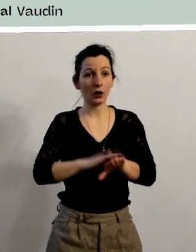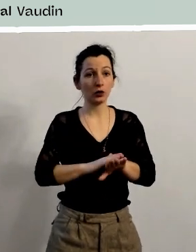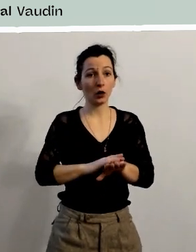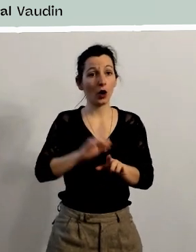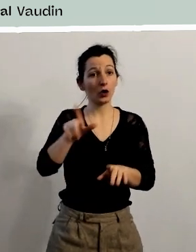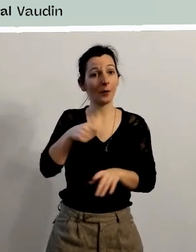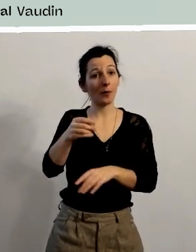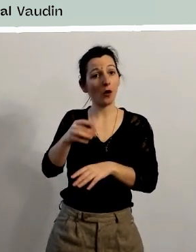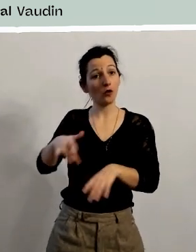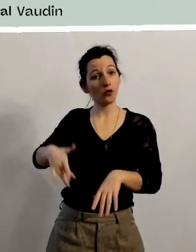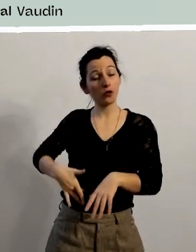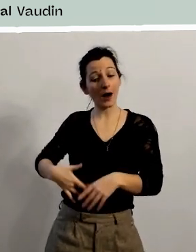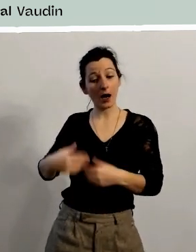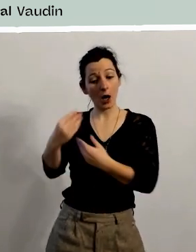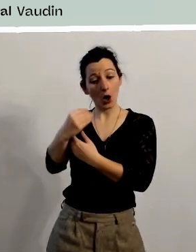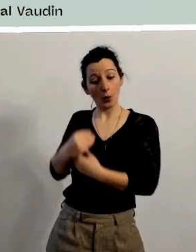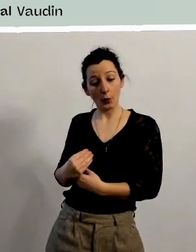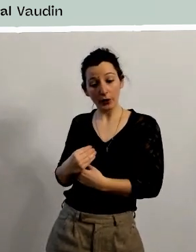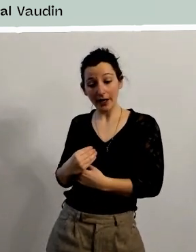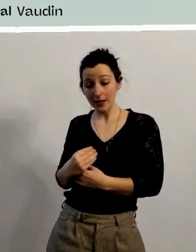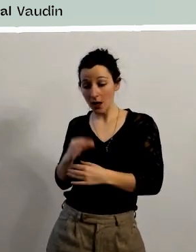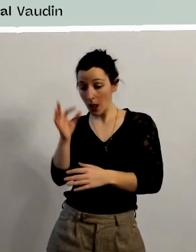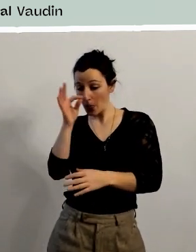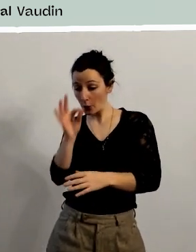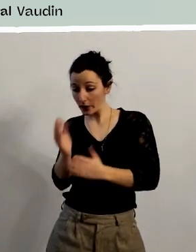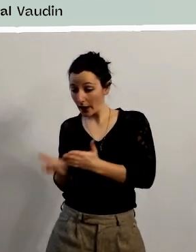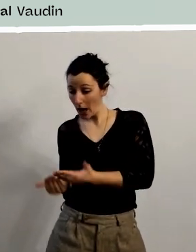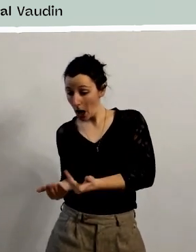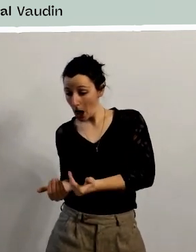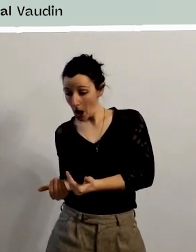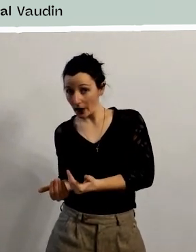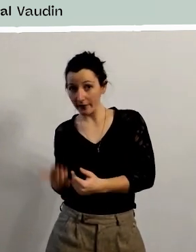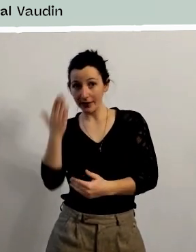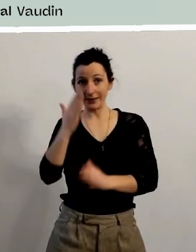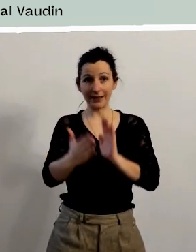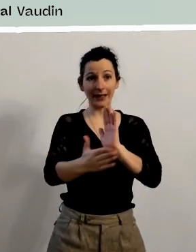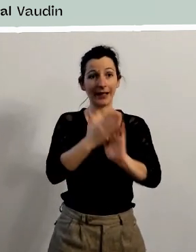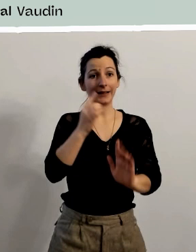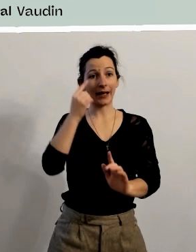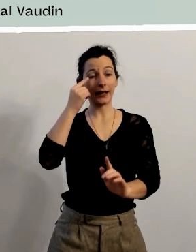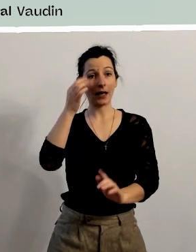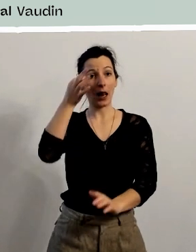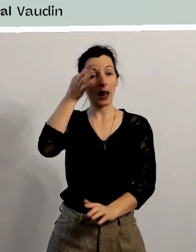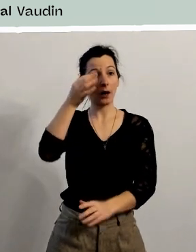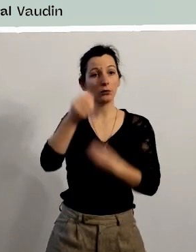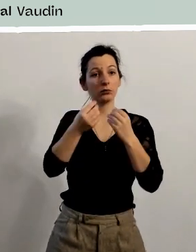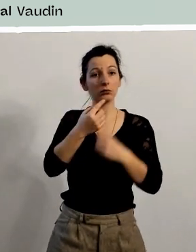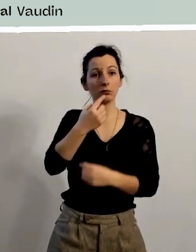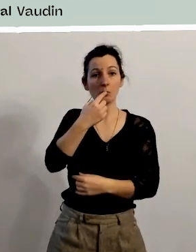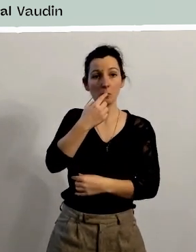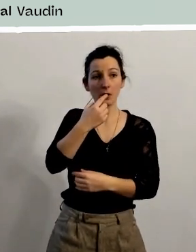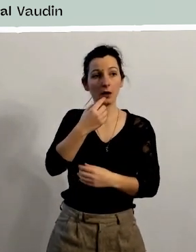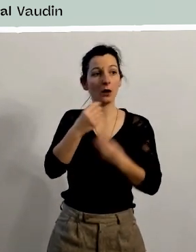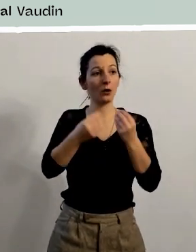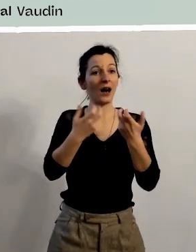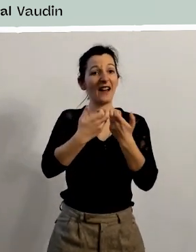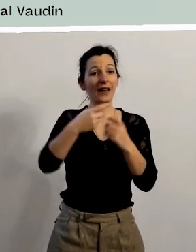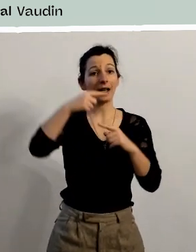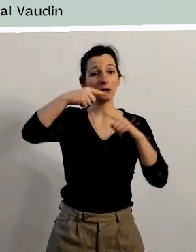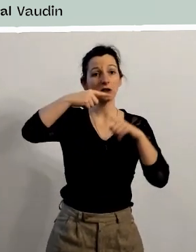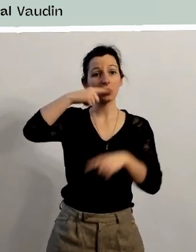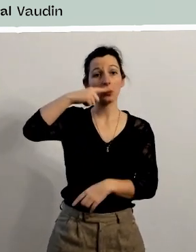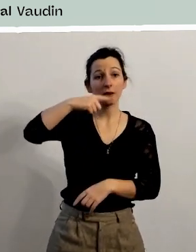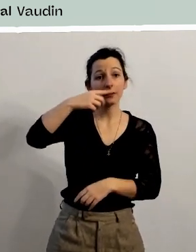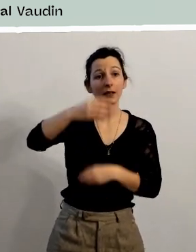détoxifiant. Donc, ça peut augmenter l'effet toxique si on passe par les muqueuses. Donc le dentifrice aussi, faire attention.